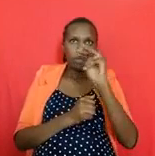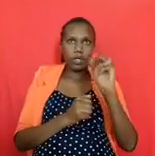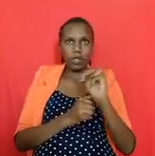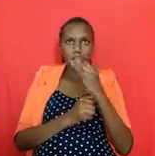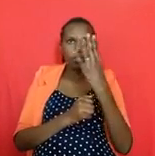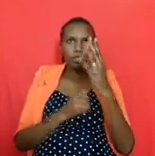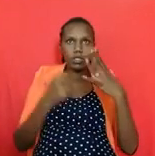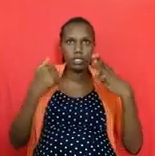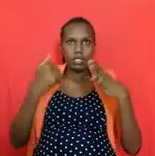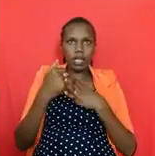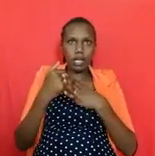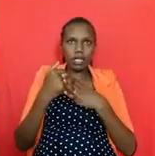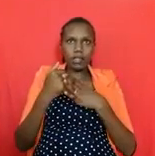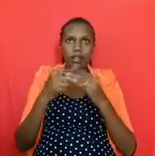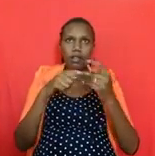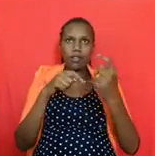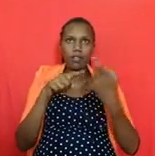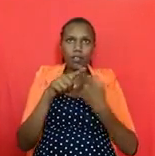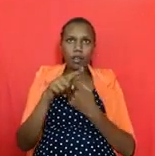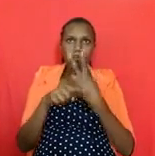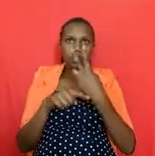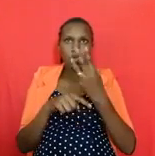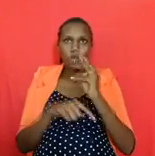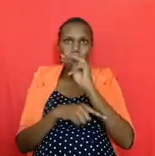249 kuma milioni